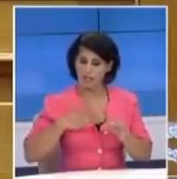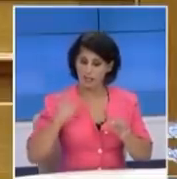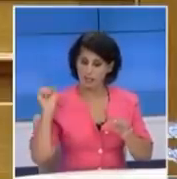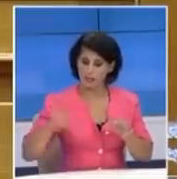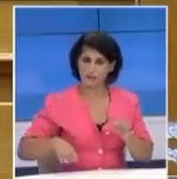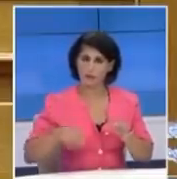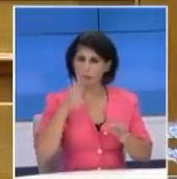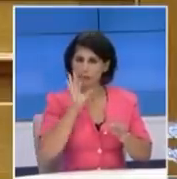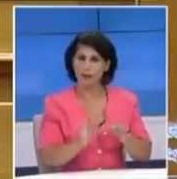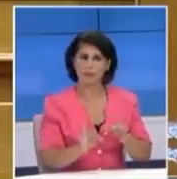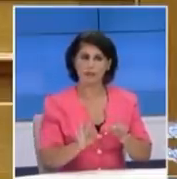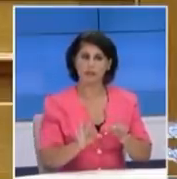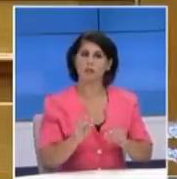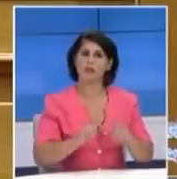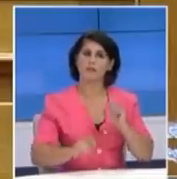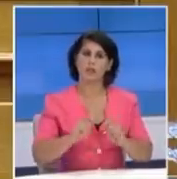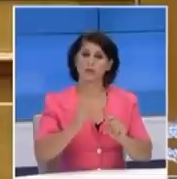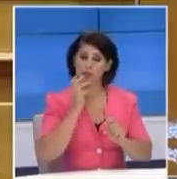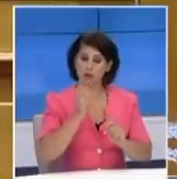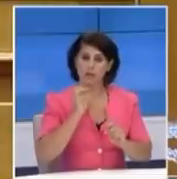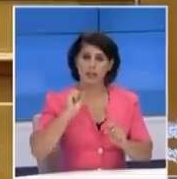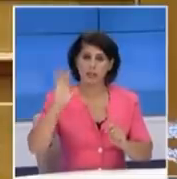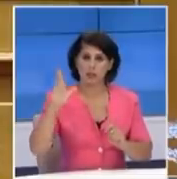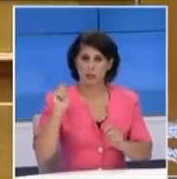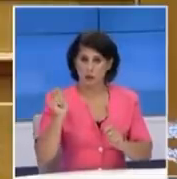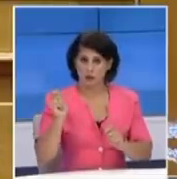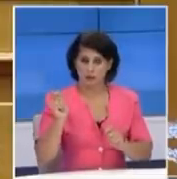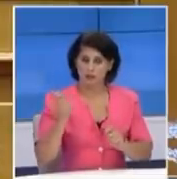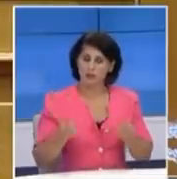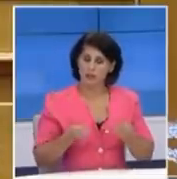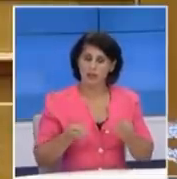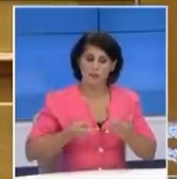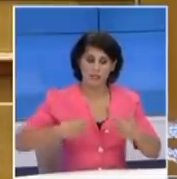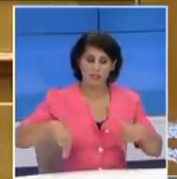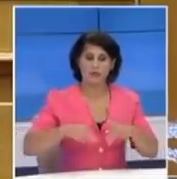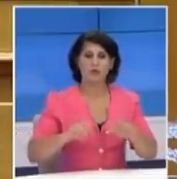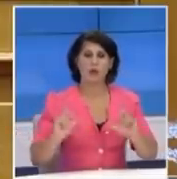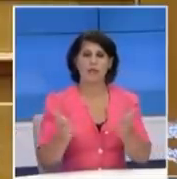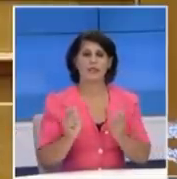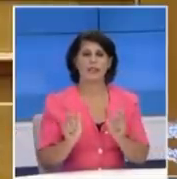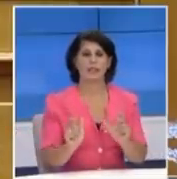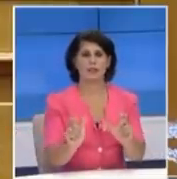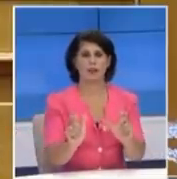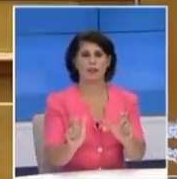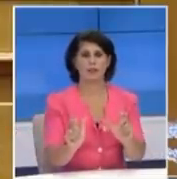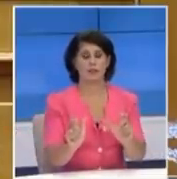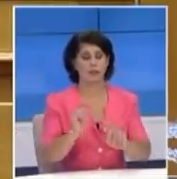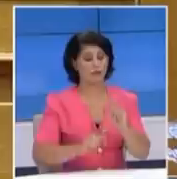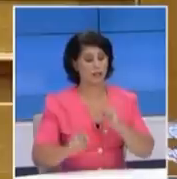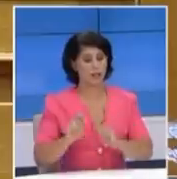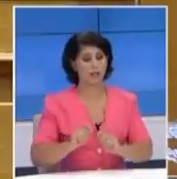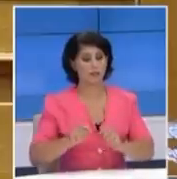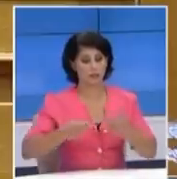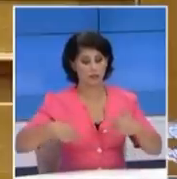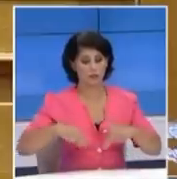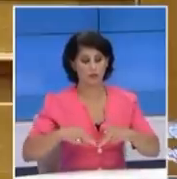συμφωνήσουμε πραγματικά να ασκηθεί σοβαρή εξωτερική πολιτική, γιατί άκουσα και αυτό εδώ μέσα, ας κάνουμε Συμβούλιο Εθνικής Ασφαλείας. Ας κάνουμε ένα